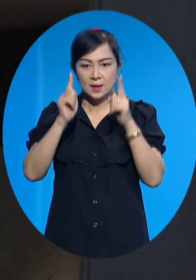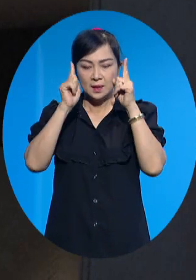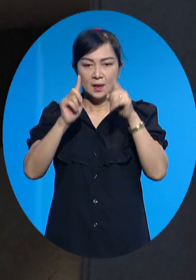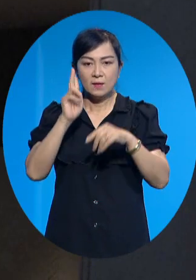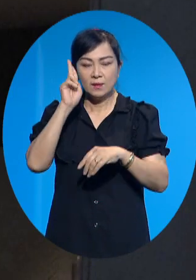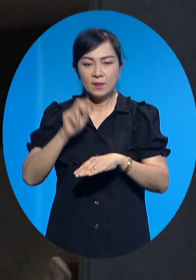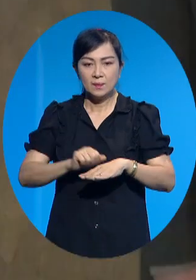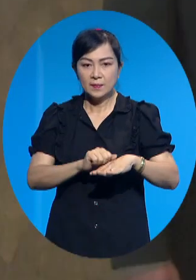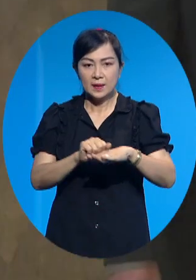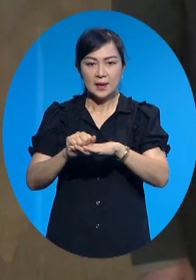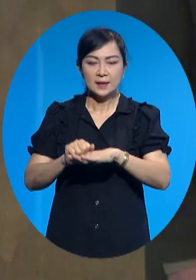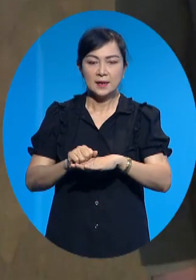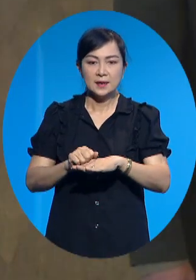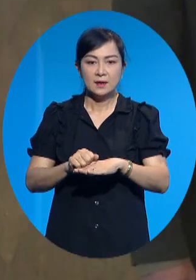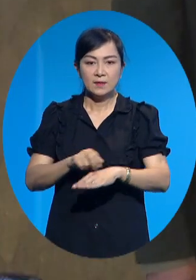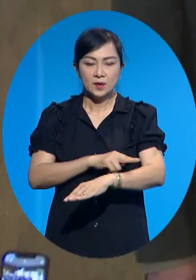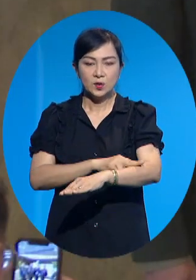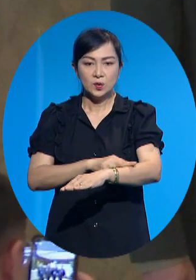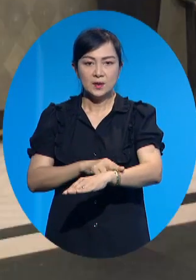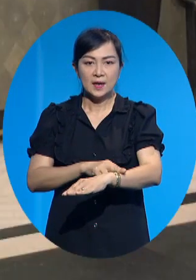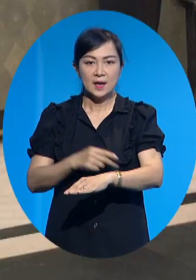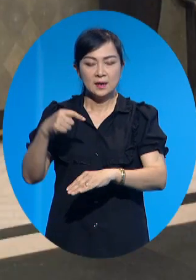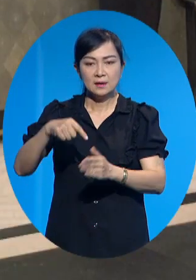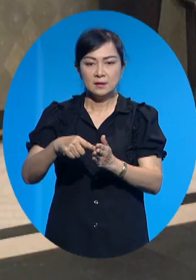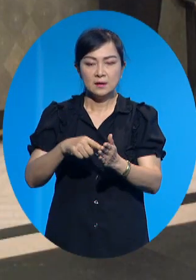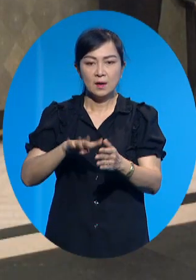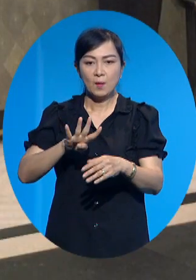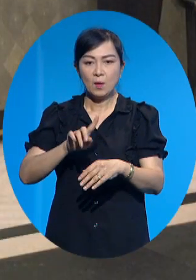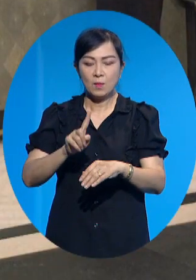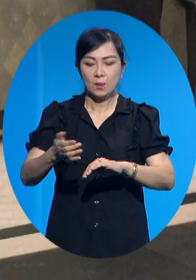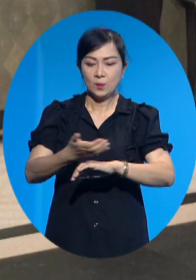lãnh đạo quốc phòng, an ninh và giới chuyên gia học giả đến từ 41 quốc gia.